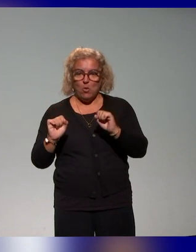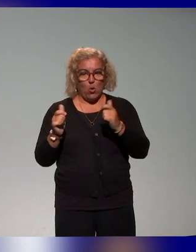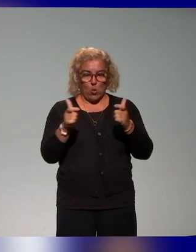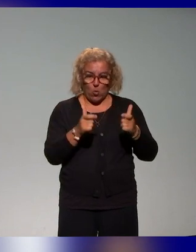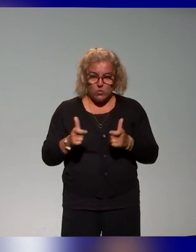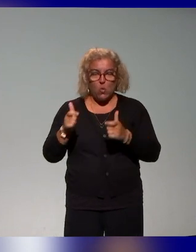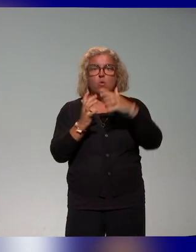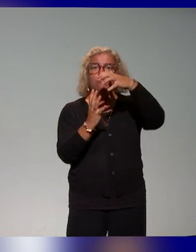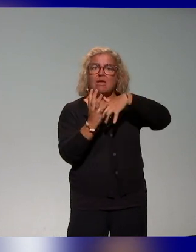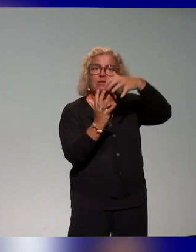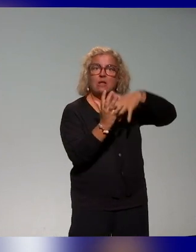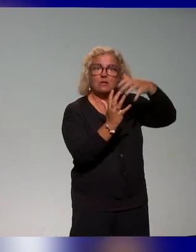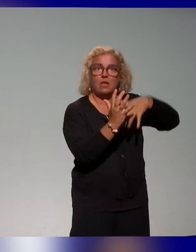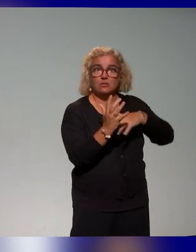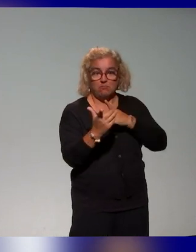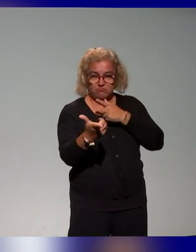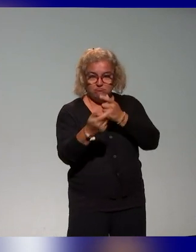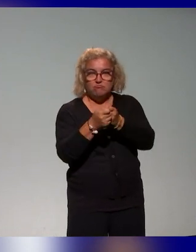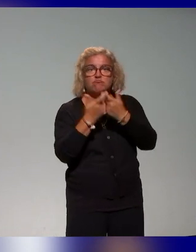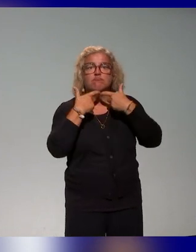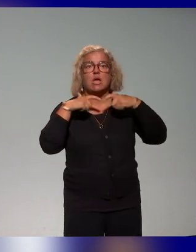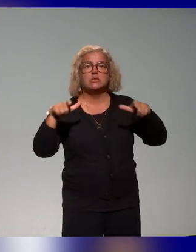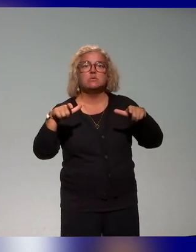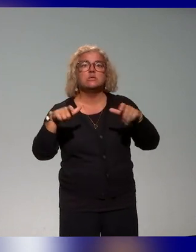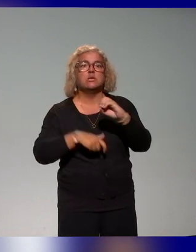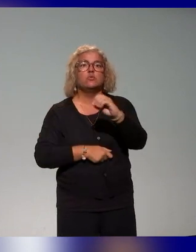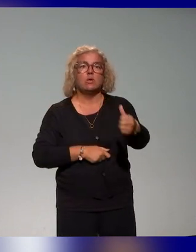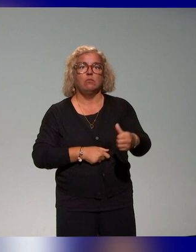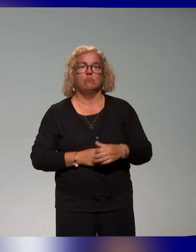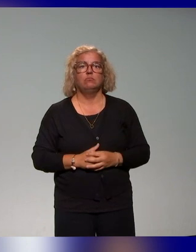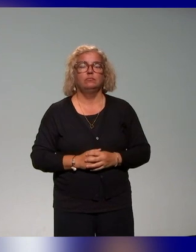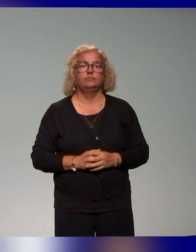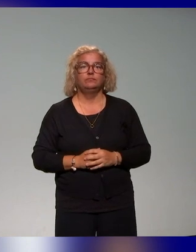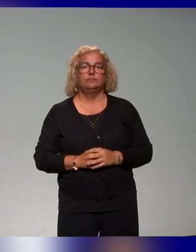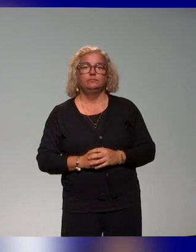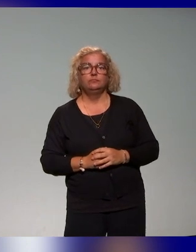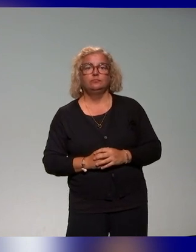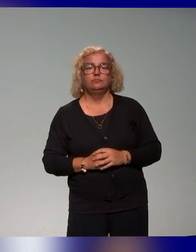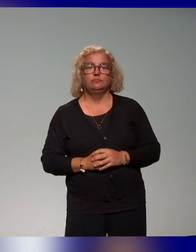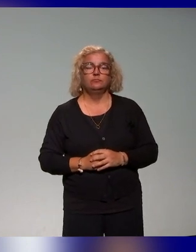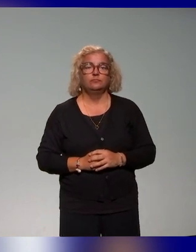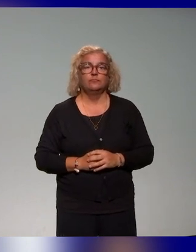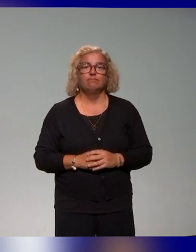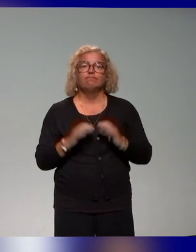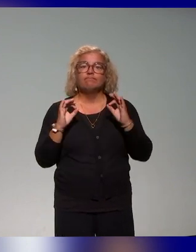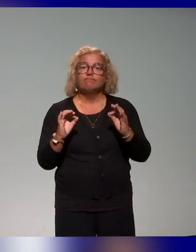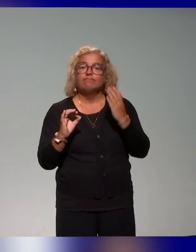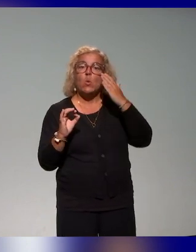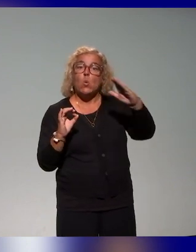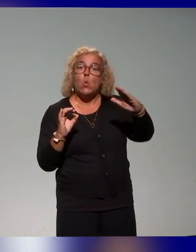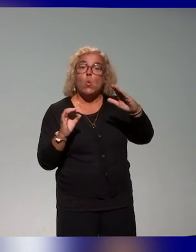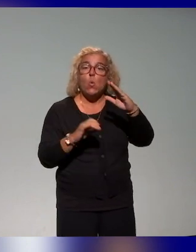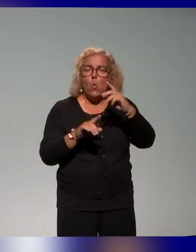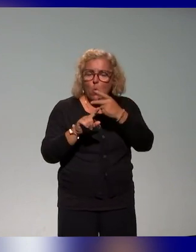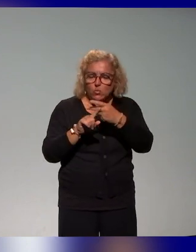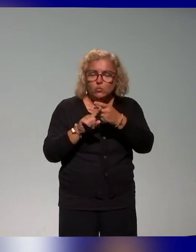écrit correspond et est apte à passer le cap d'accessibilité. Et ensuite, on a un autre outil qui va nous permettre de